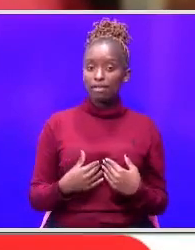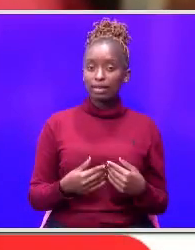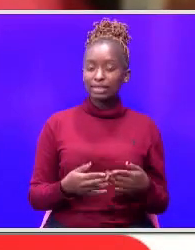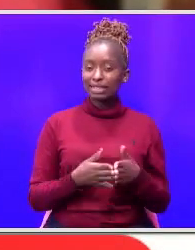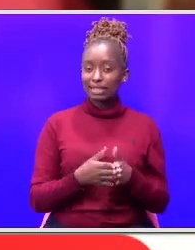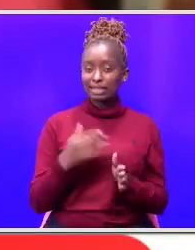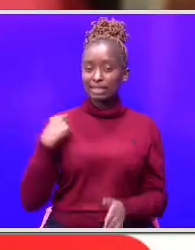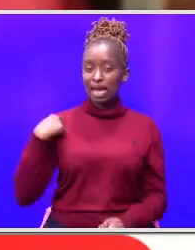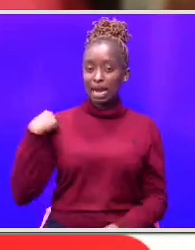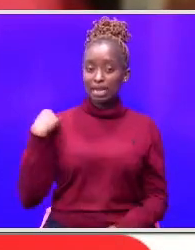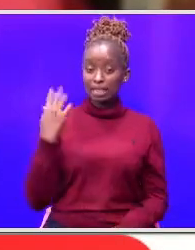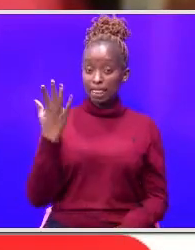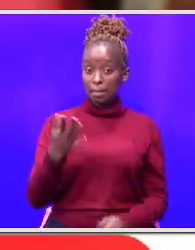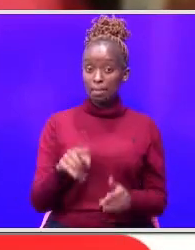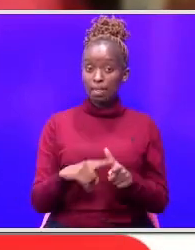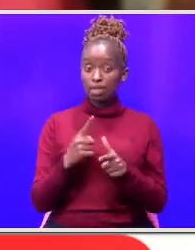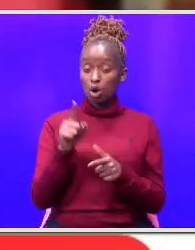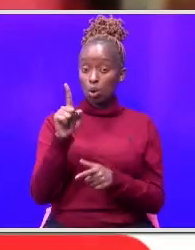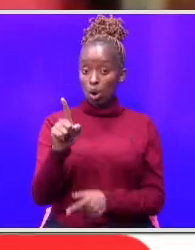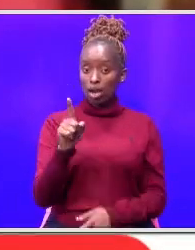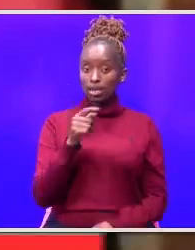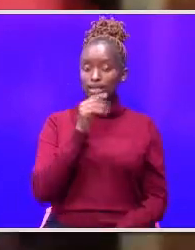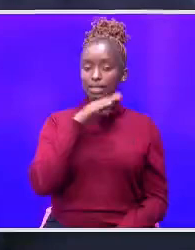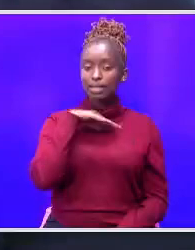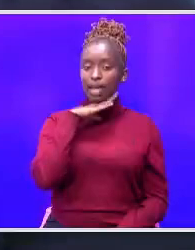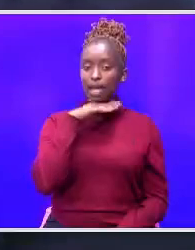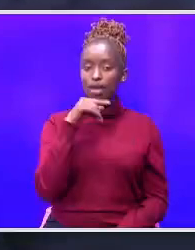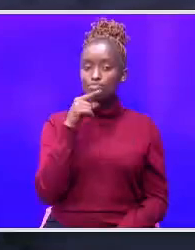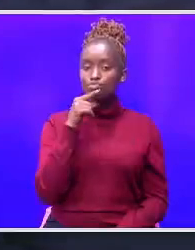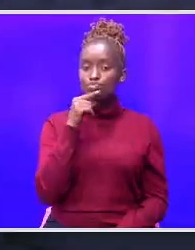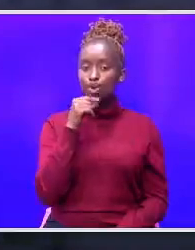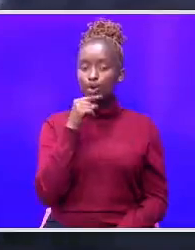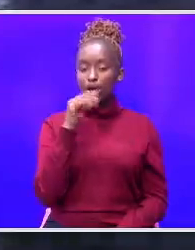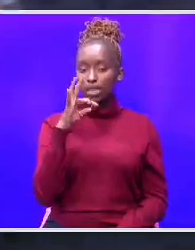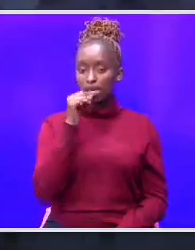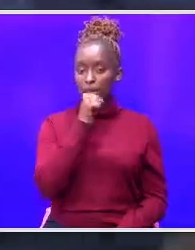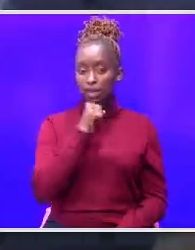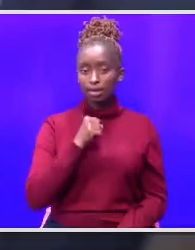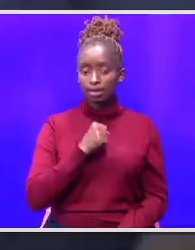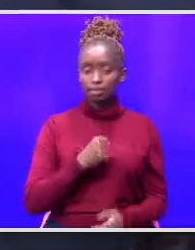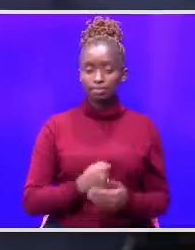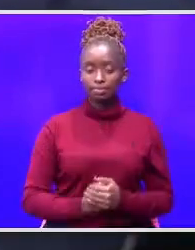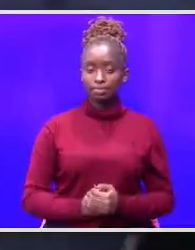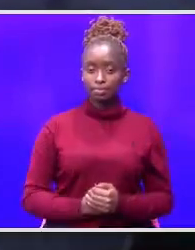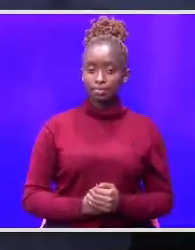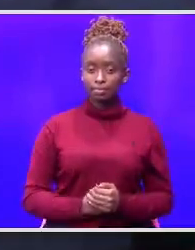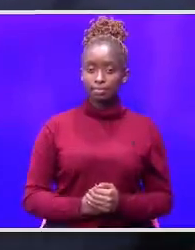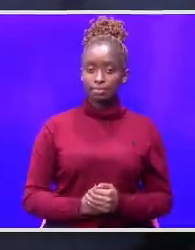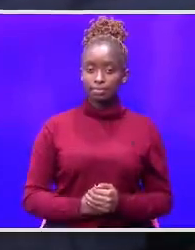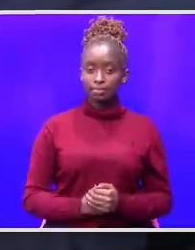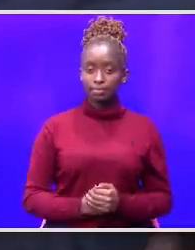wao akaaga mtoto wa miaka 3 kijana. Rugaival, TV 47. Na junior au